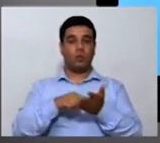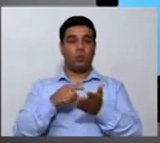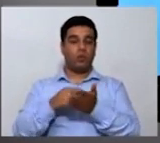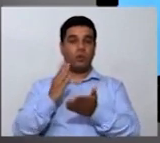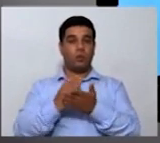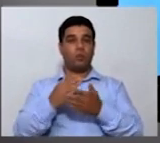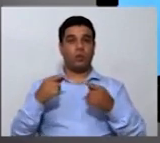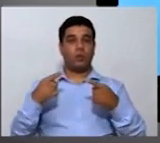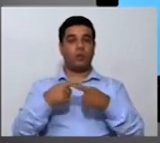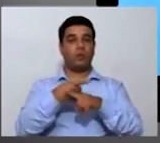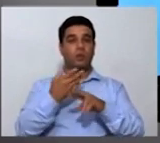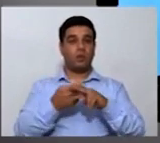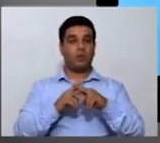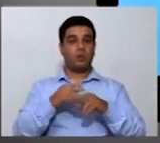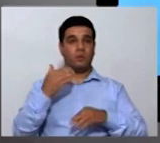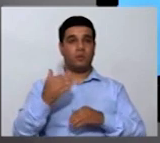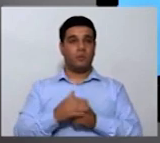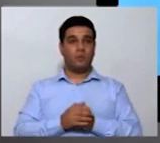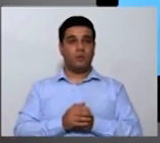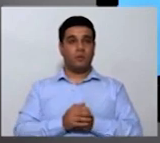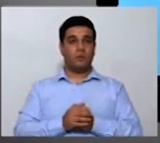kesishdi? Qarang-a.